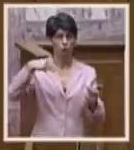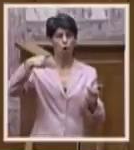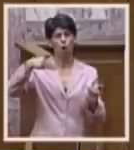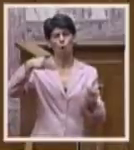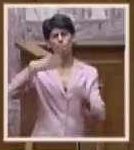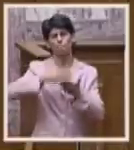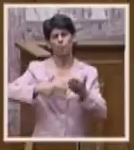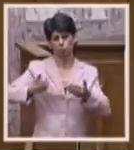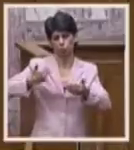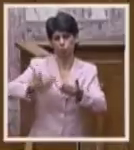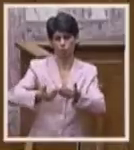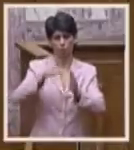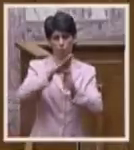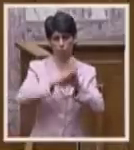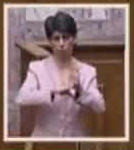μεσοπρόθεσμο πρόγραμμα